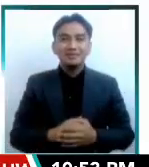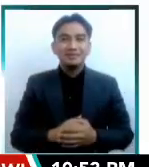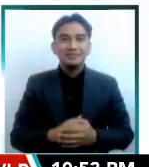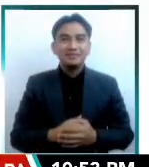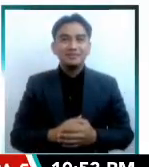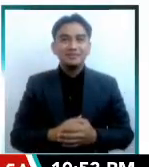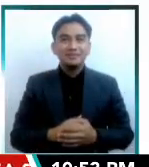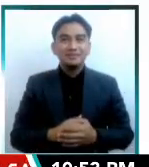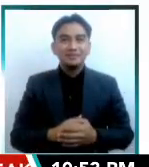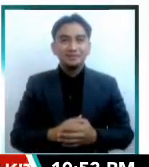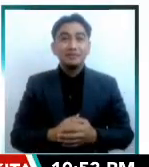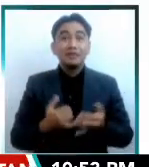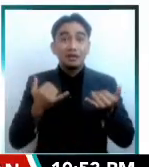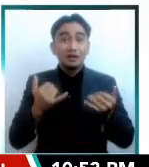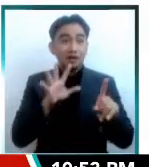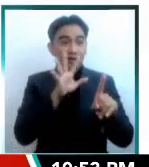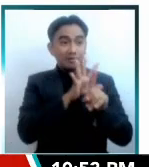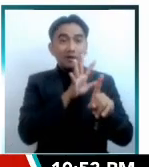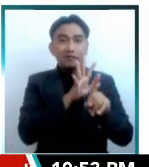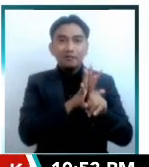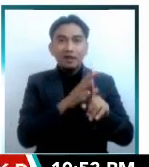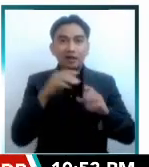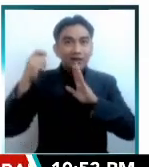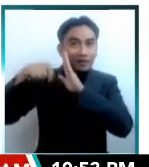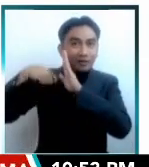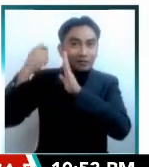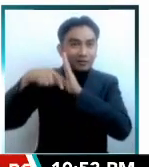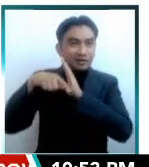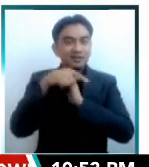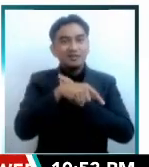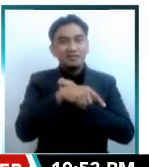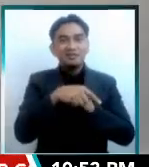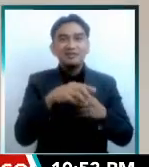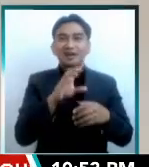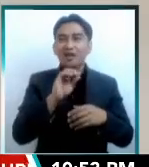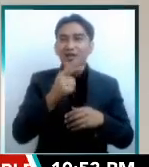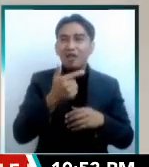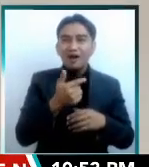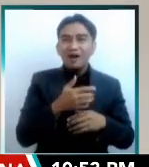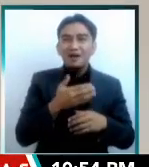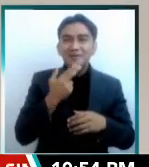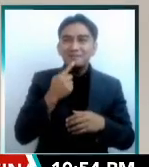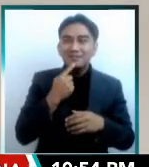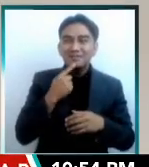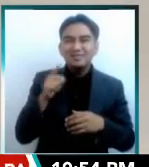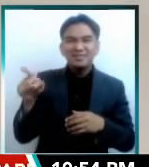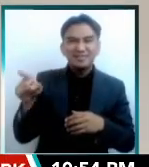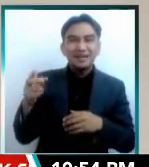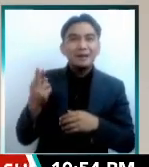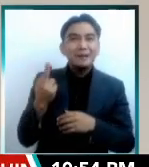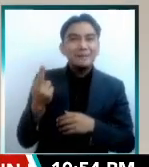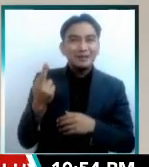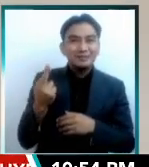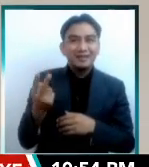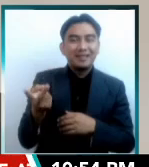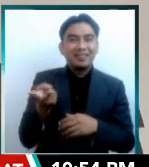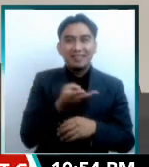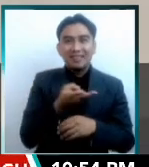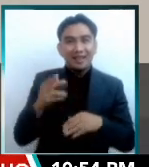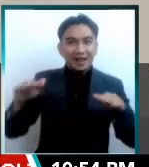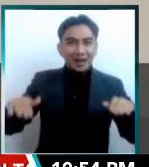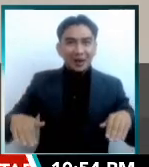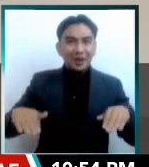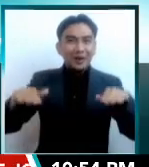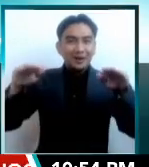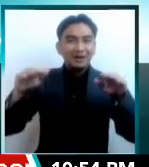Viral ang video ng isang aso na tila na-miss ang kanyang best friend. Sabay na lumaki, kaya naging best friends at palaging